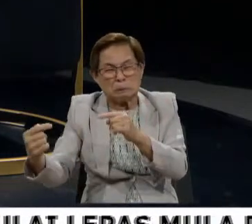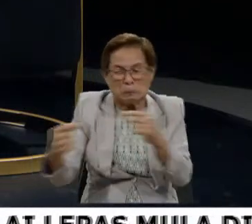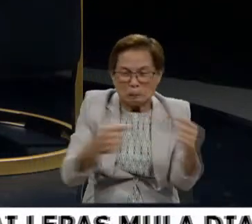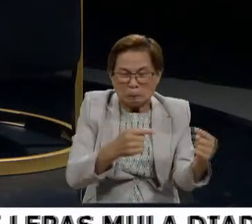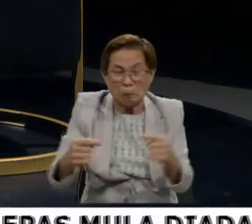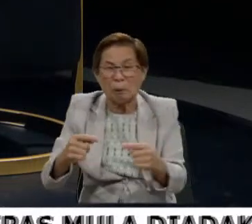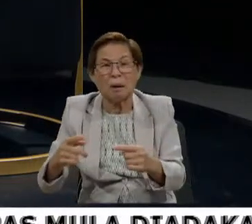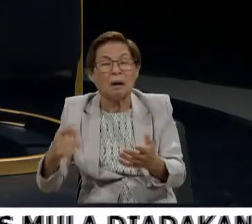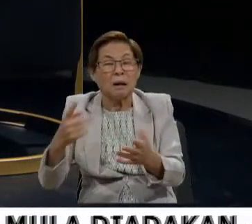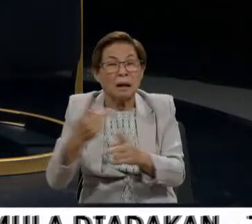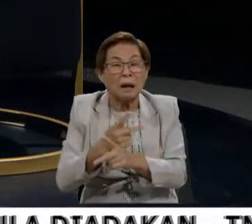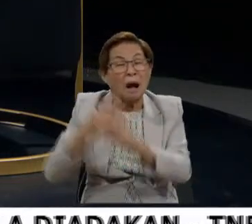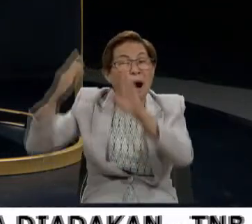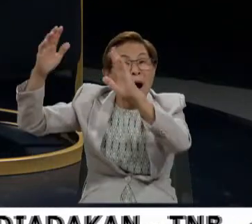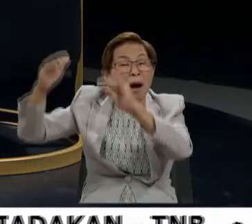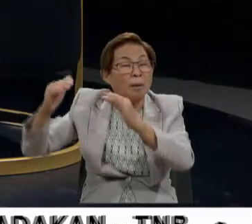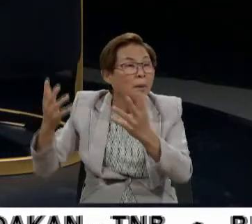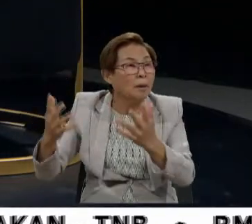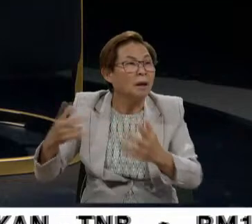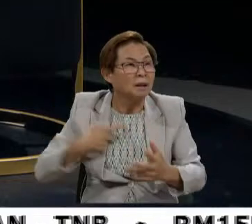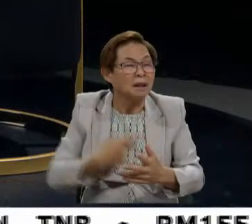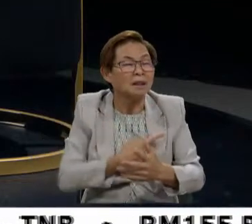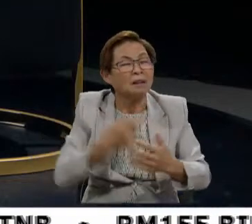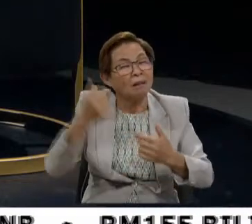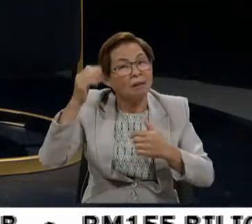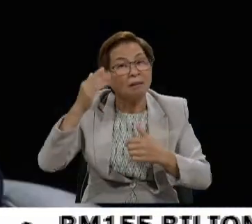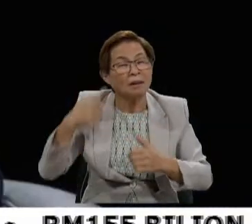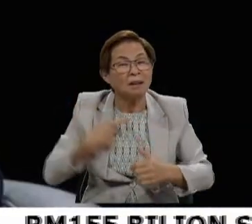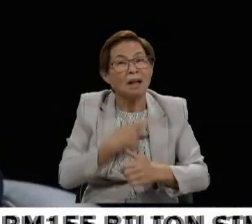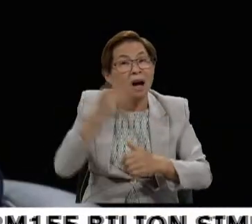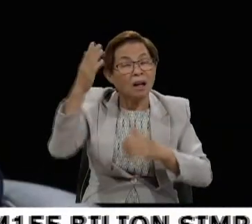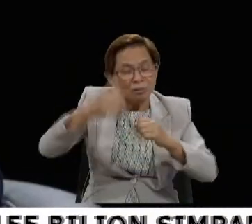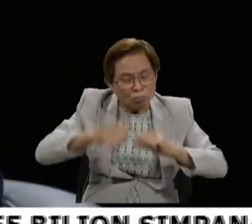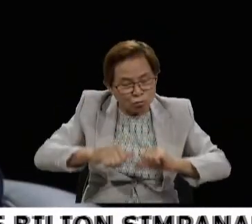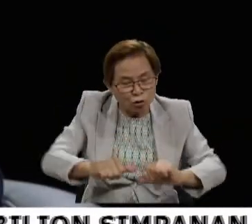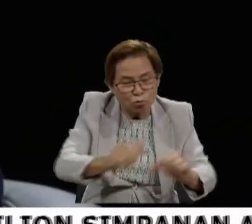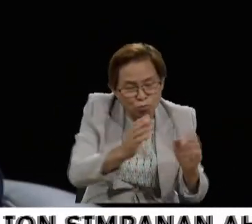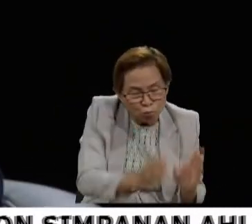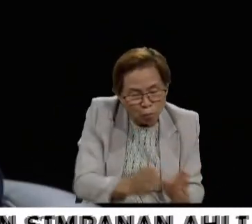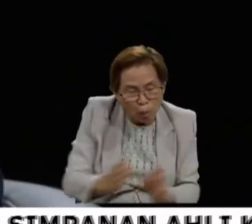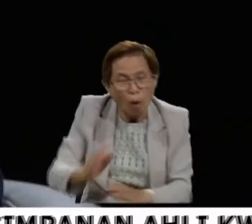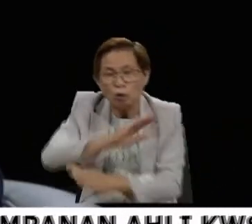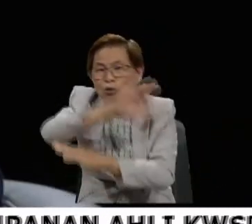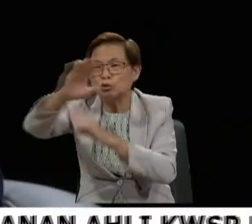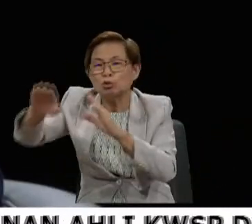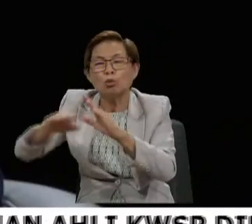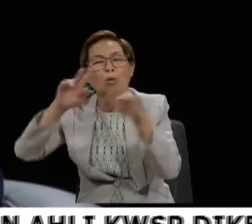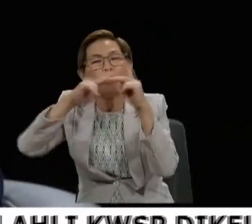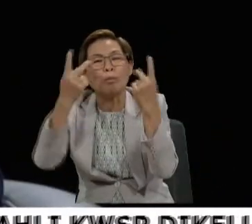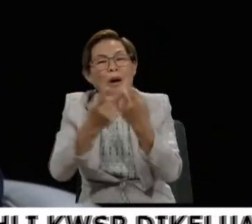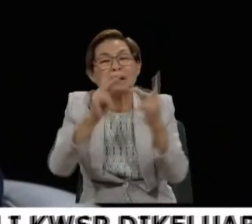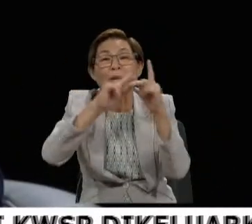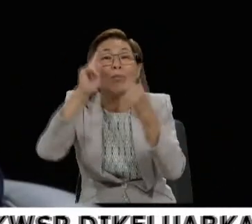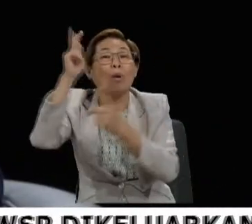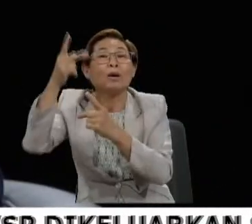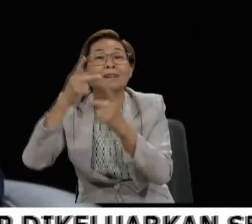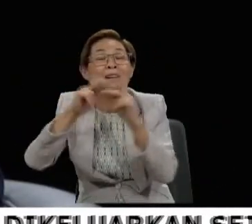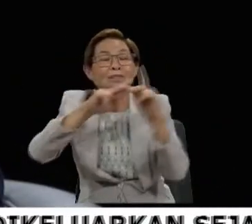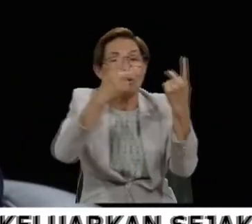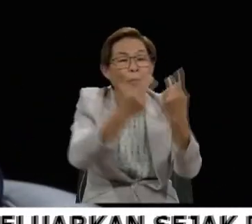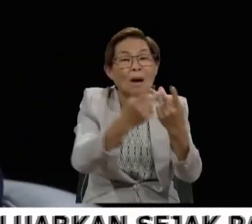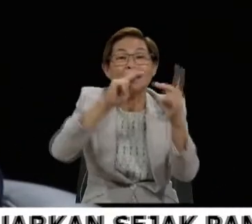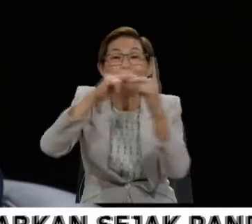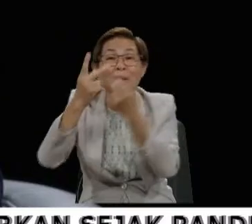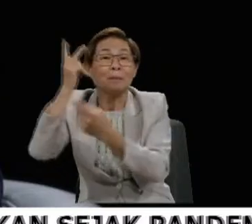ini mungkin harapan Datuk Seri untuk ya kita akan terus membuat engagement dengan semua parti-parti politik dalam